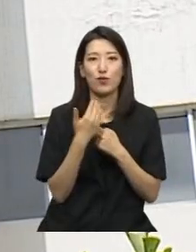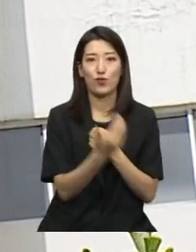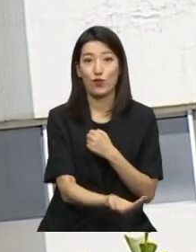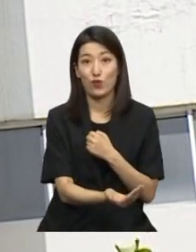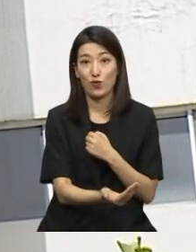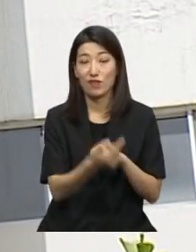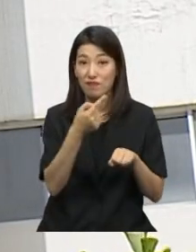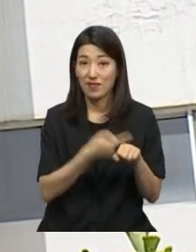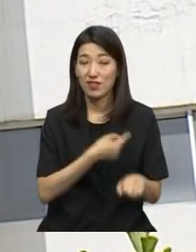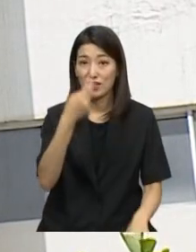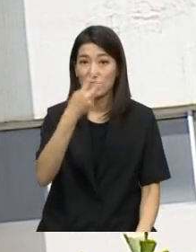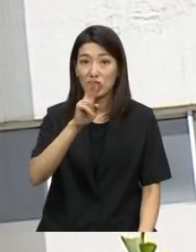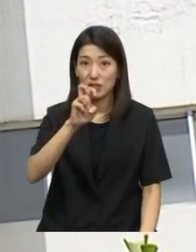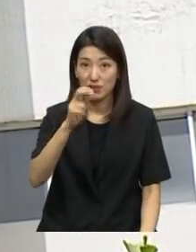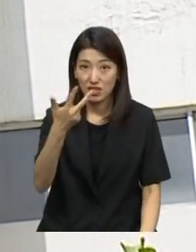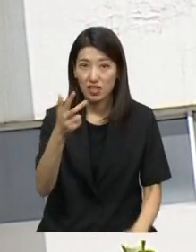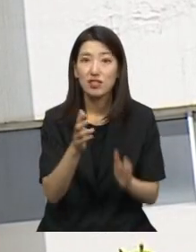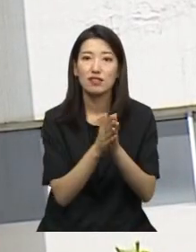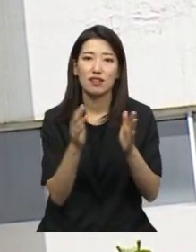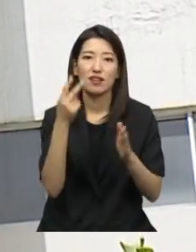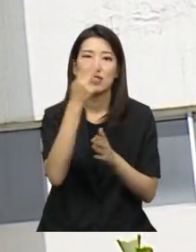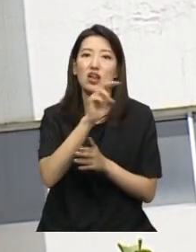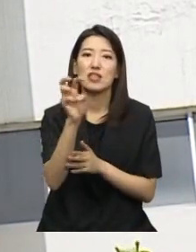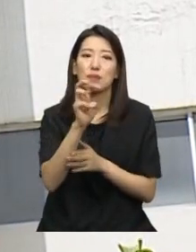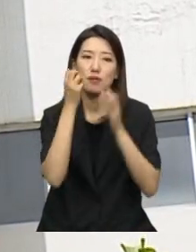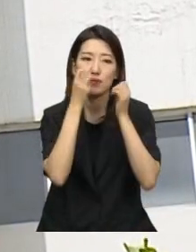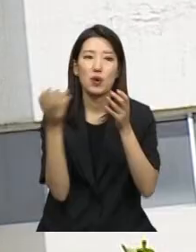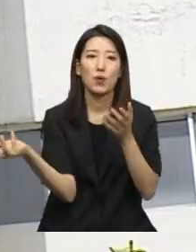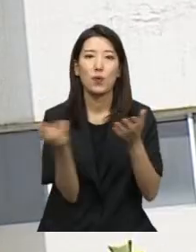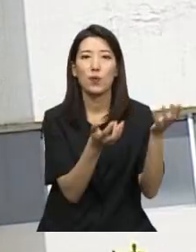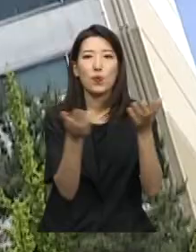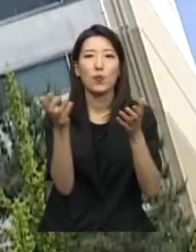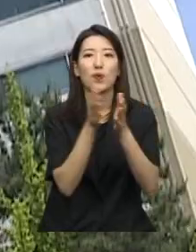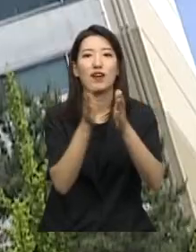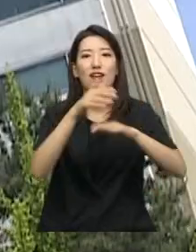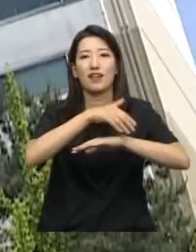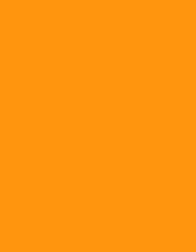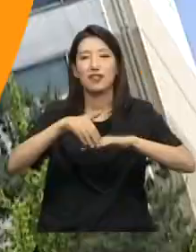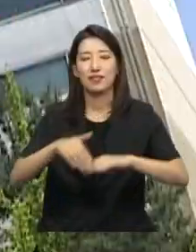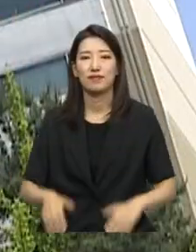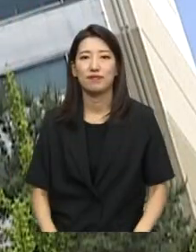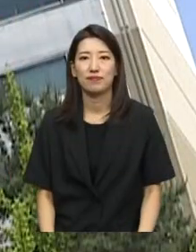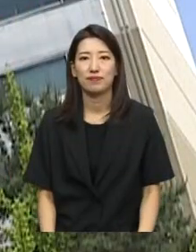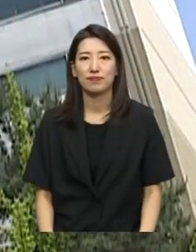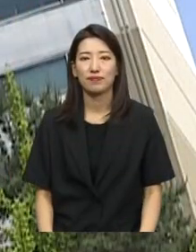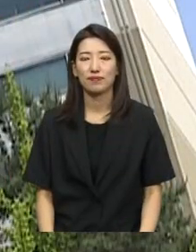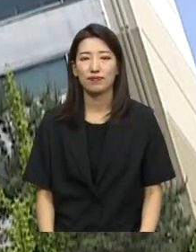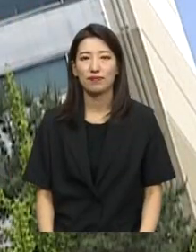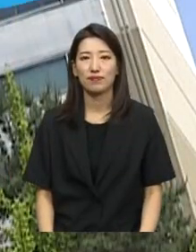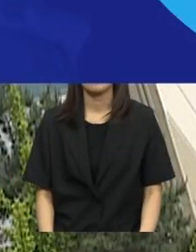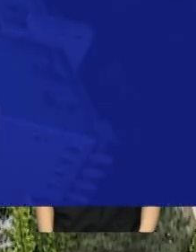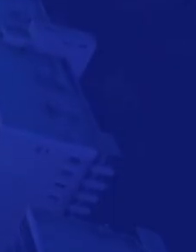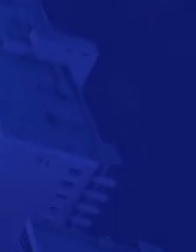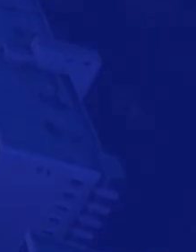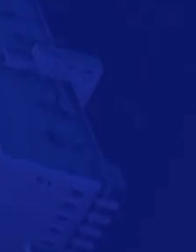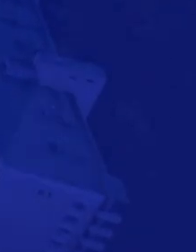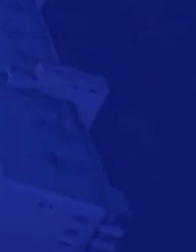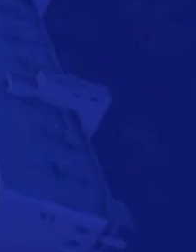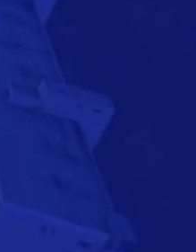2027년 착공 2030년 입주를 목표로 추진됩니다 딜라이브 뉴스 전진입니다